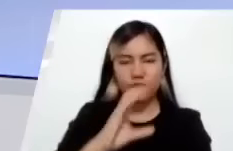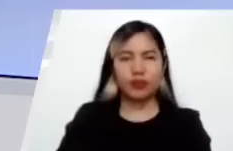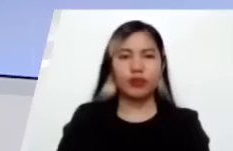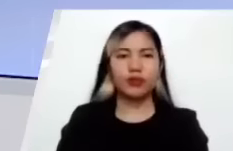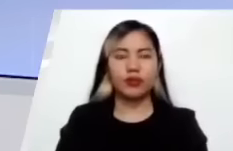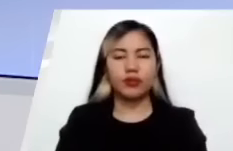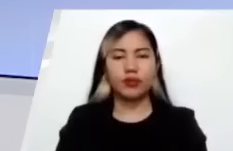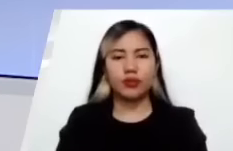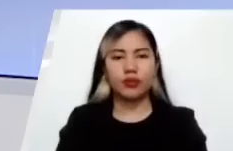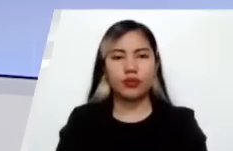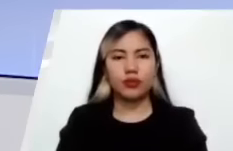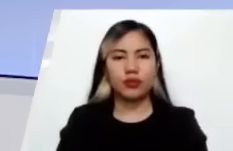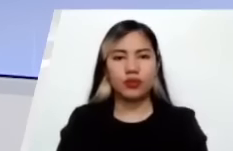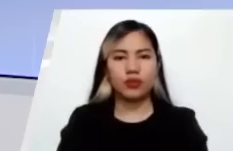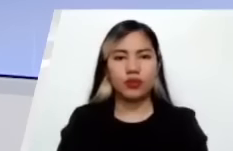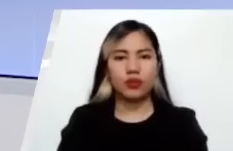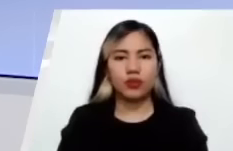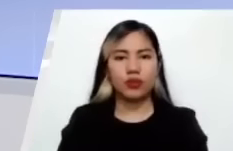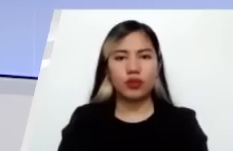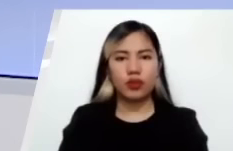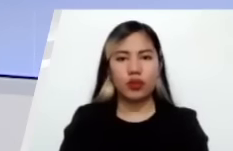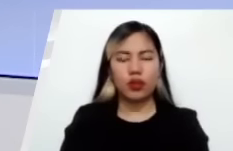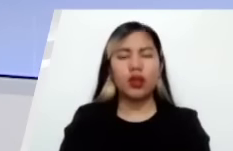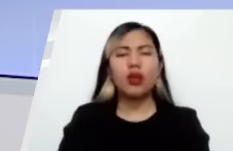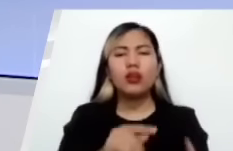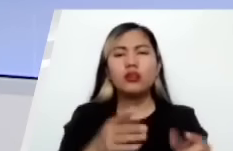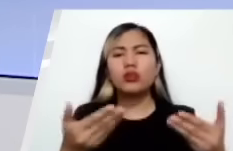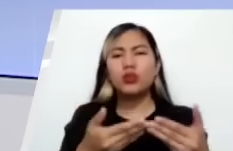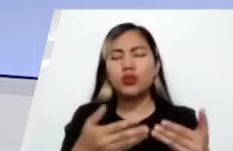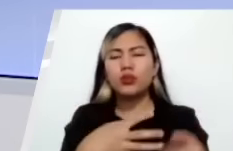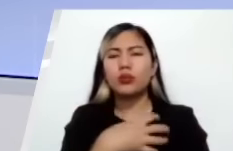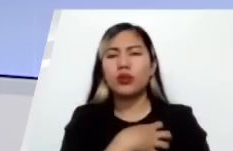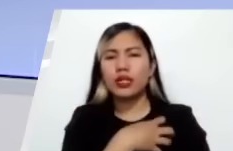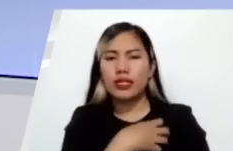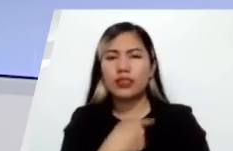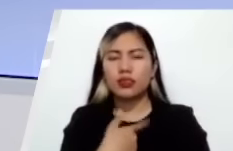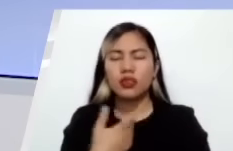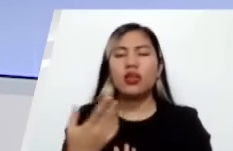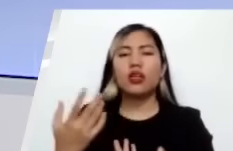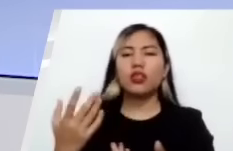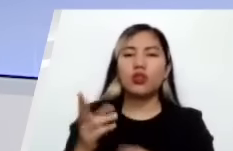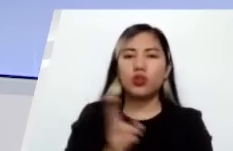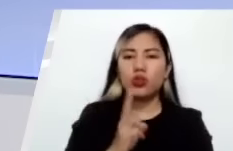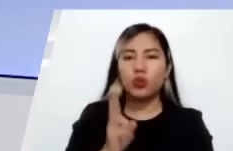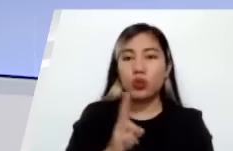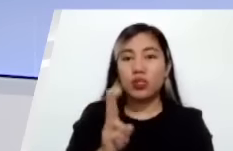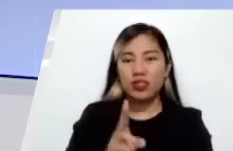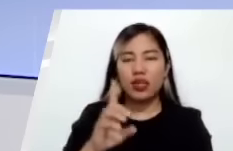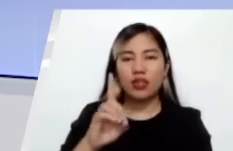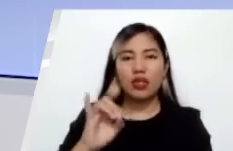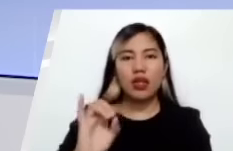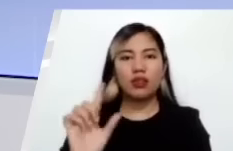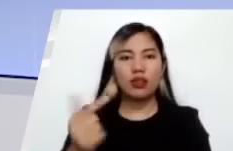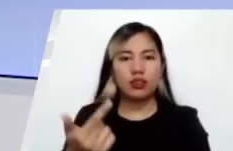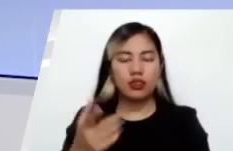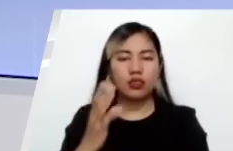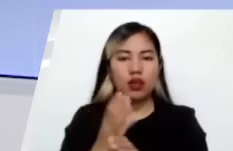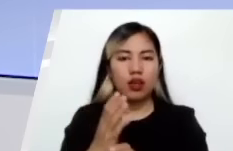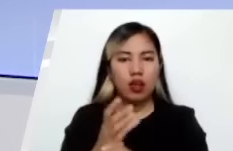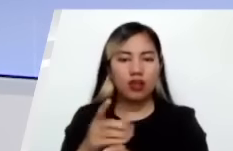Kabilang ang isang nagpakilalang pulis na gumamit ng sasakyan ng Department of Interior and Local Government sa mga sinitang dumaan sa EDSA